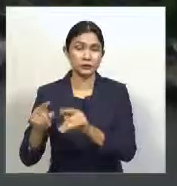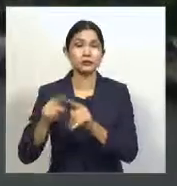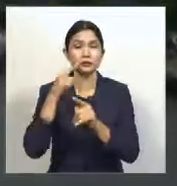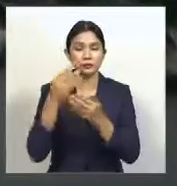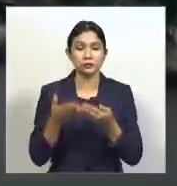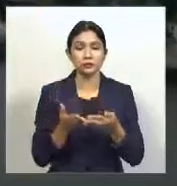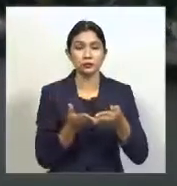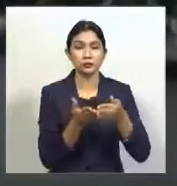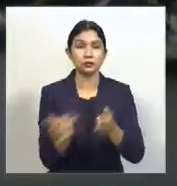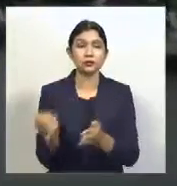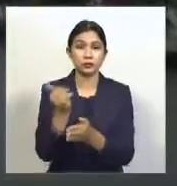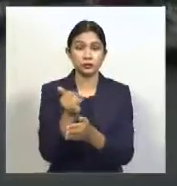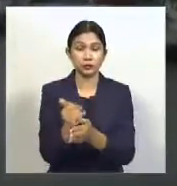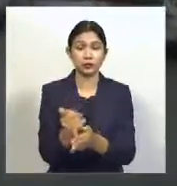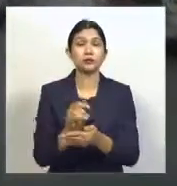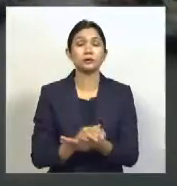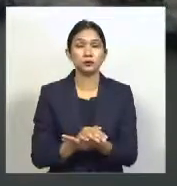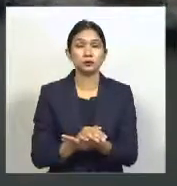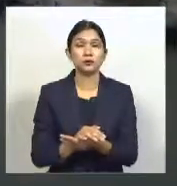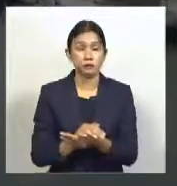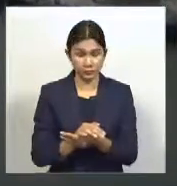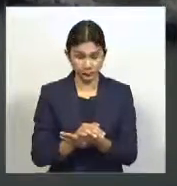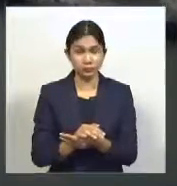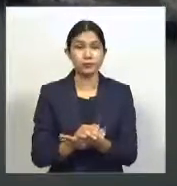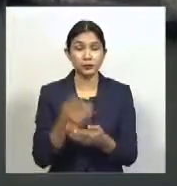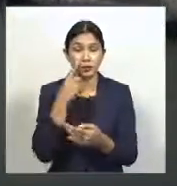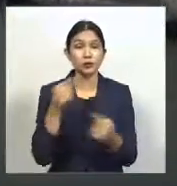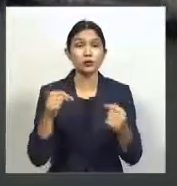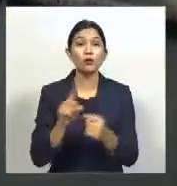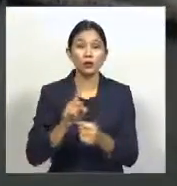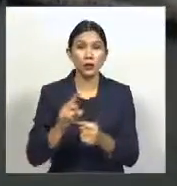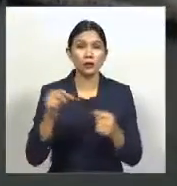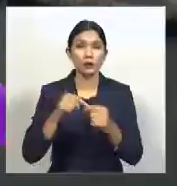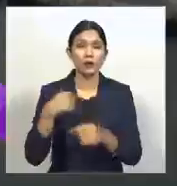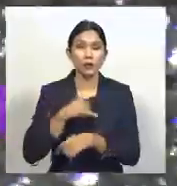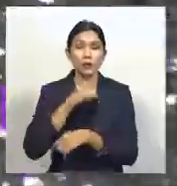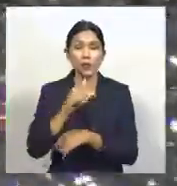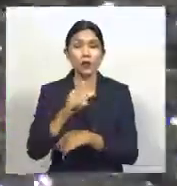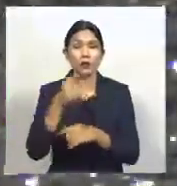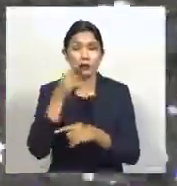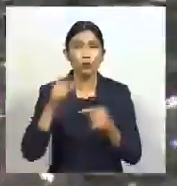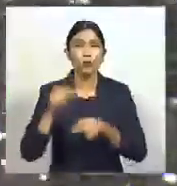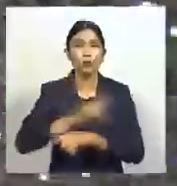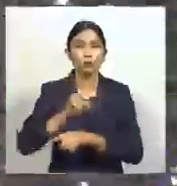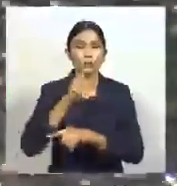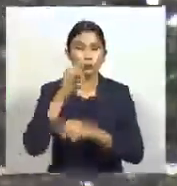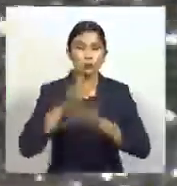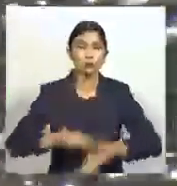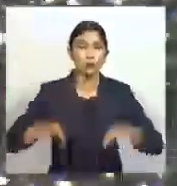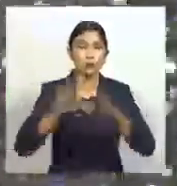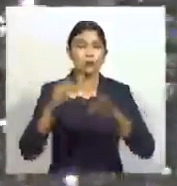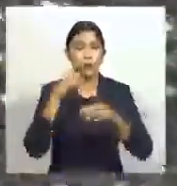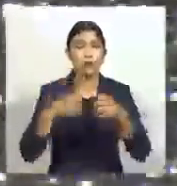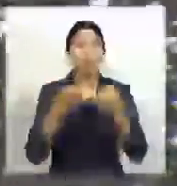ดำเนินเลียบพระนครโดยขบวนพยุหยาตราทางชลมารคในการพระราชพิธีบรมราชาภิเษกพุท